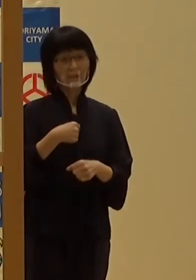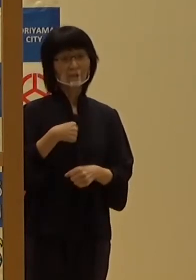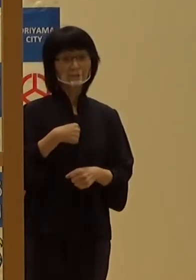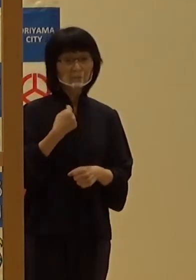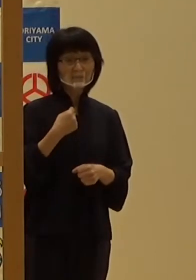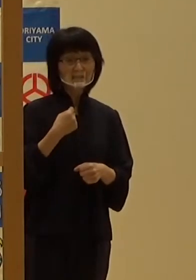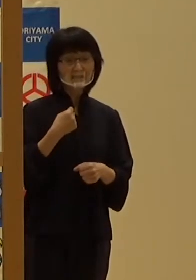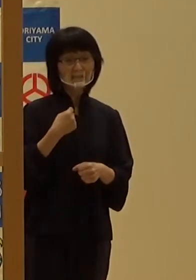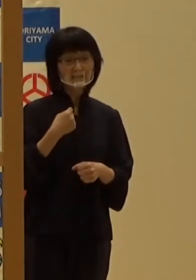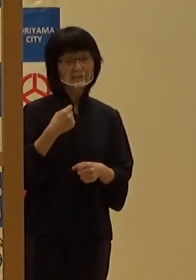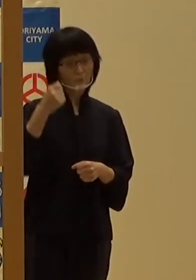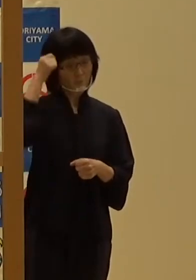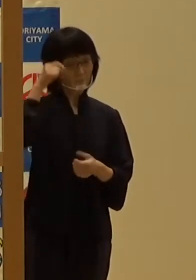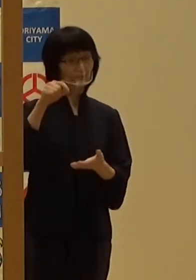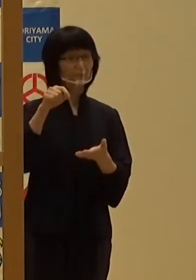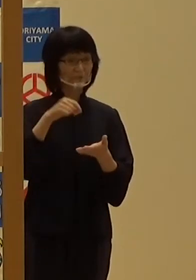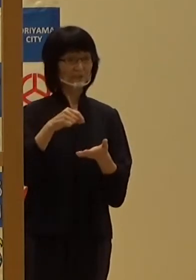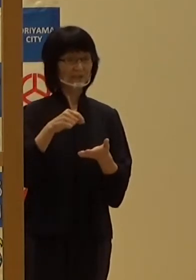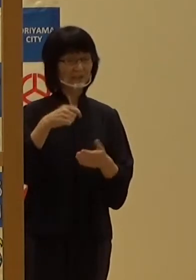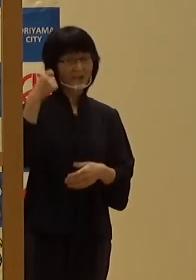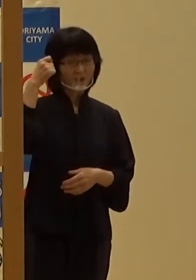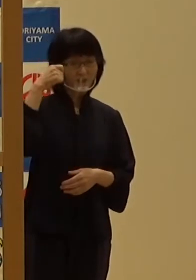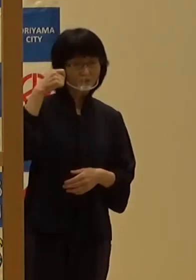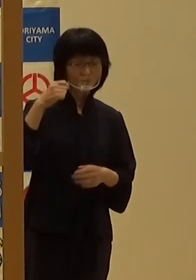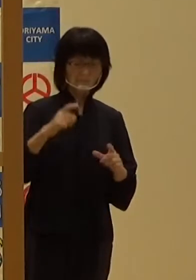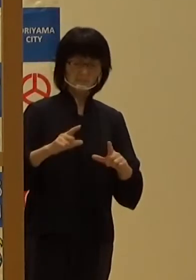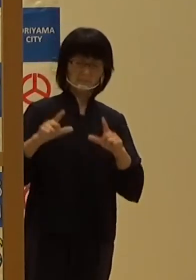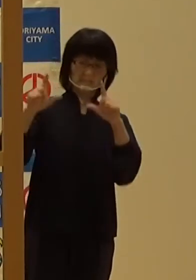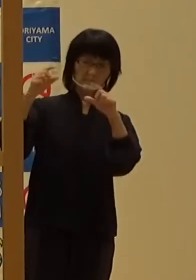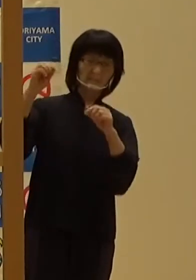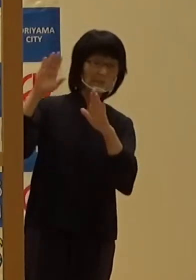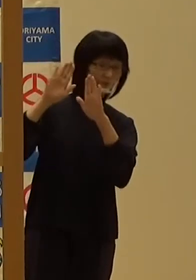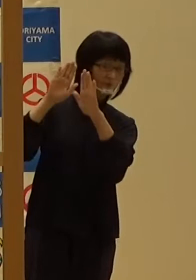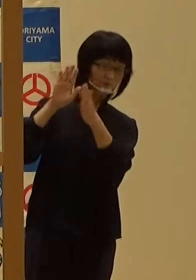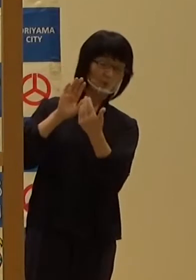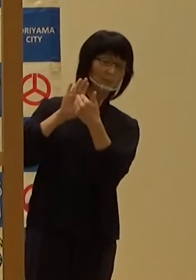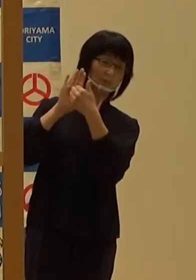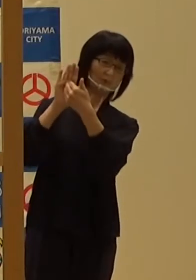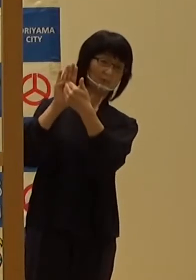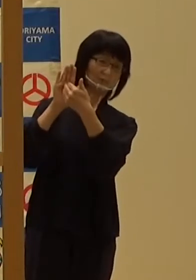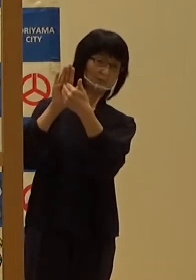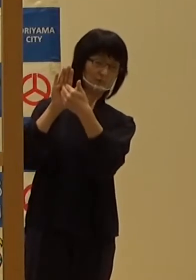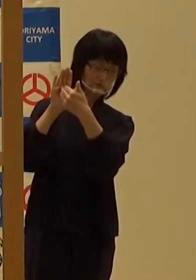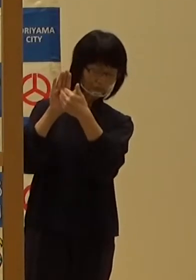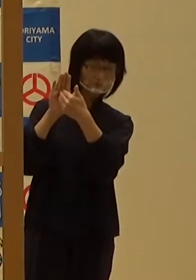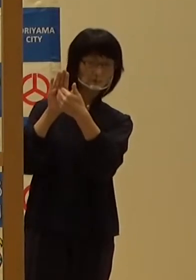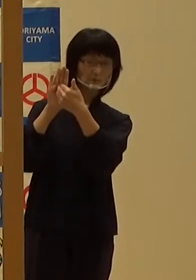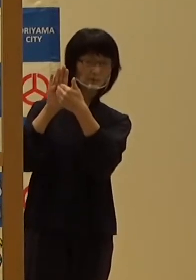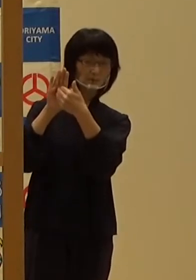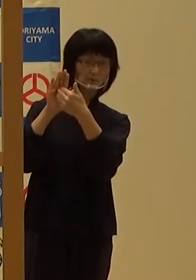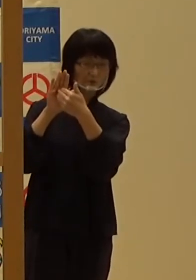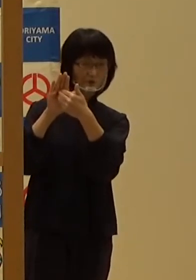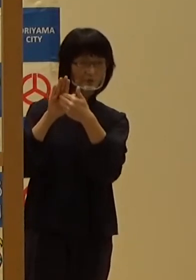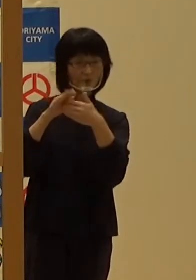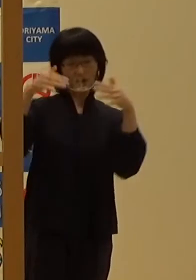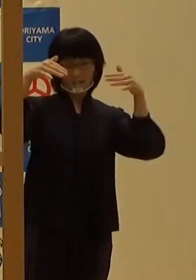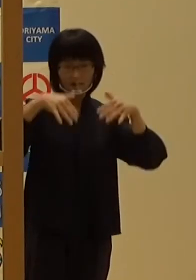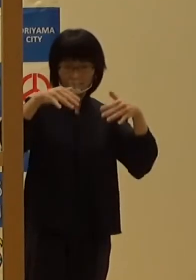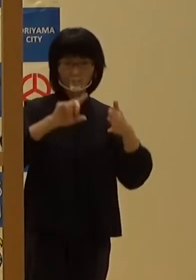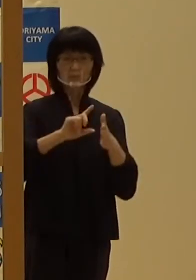独自の提案として暑い日の日差しを避けるための日陰の確保であったり、雨天時